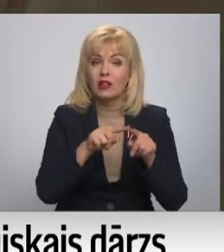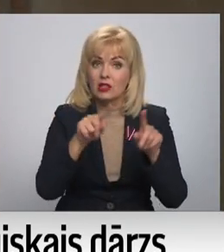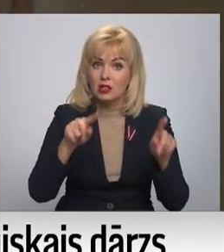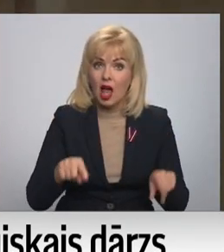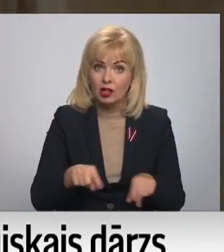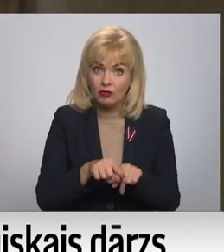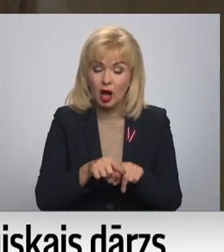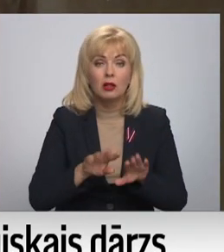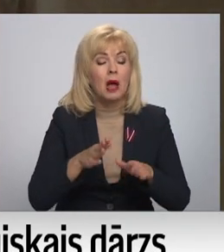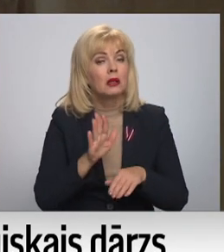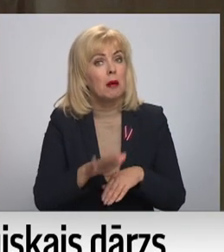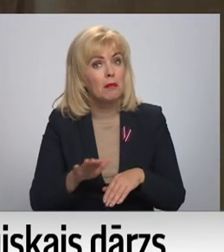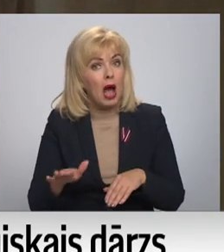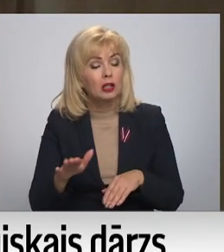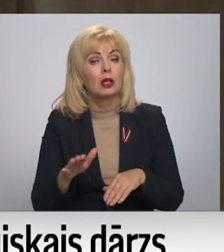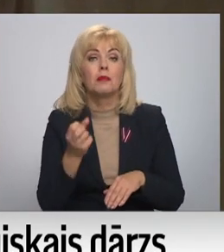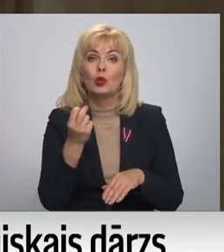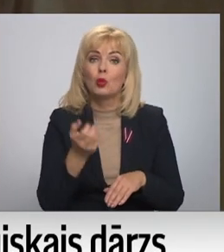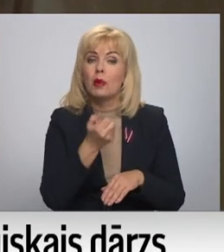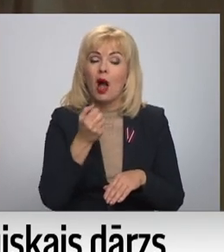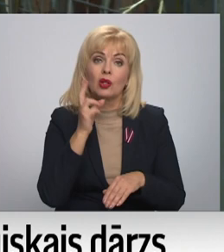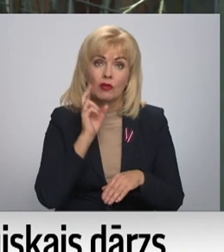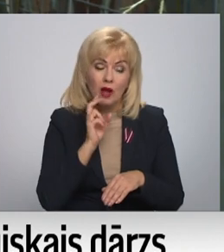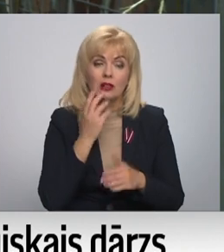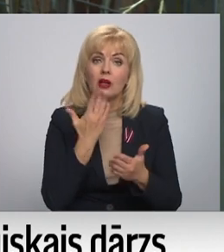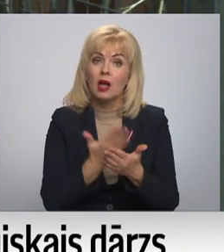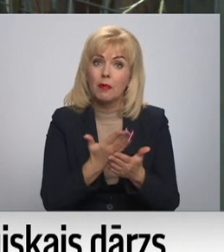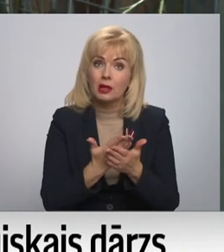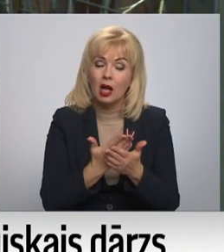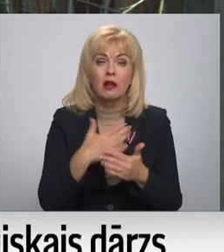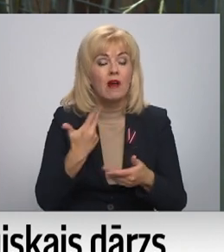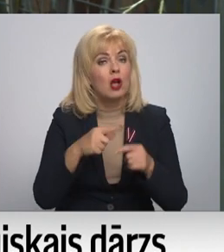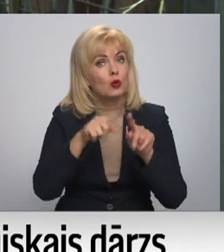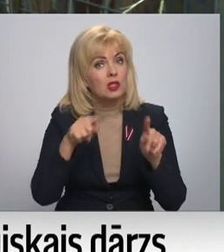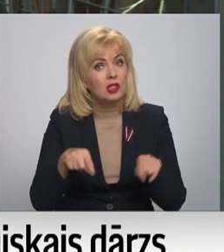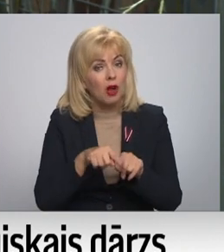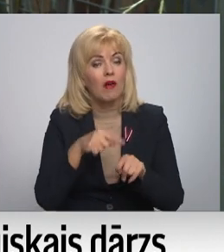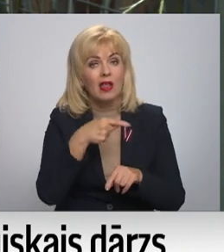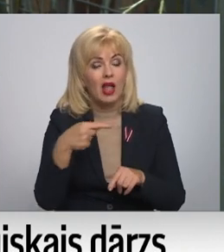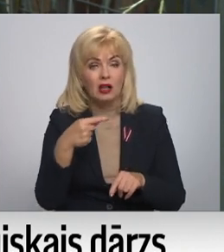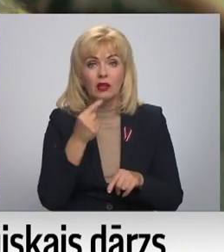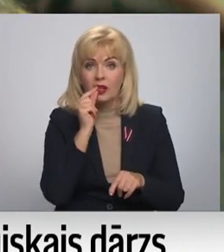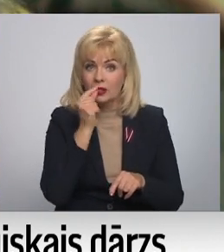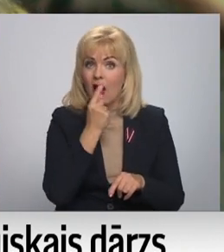certifikāts. Savukārt bērniem no 12 gadu vecuma jau uzrāda vai nu certifikāts vai negatīvs tests.